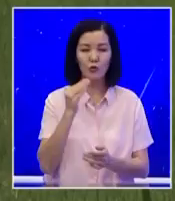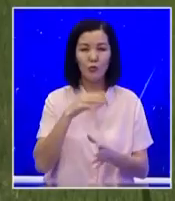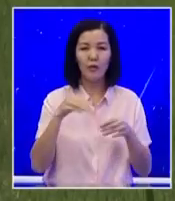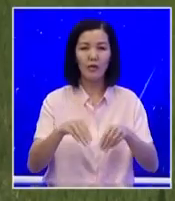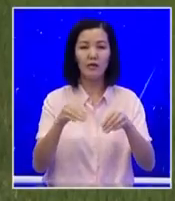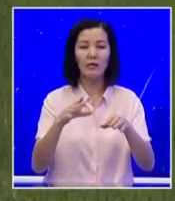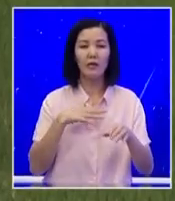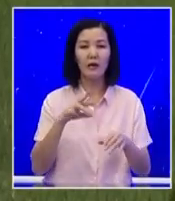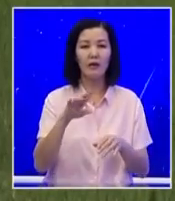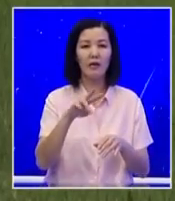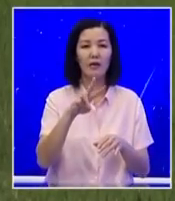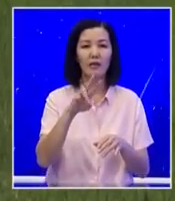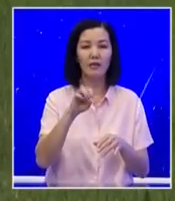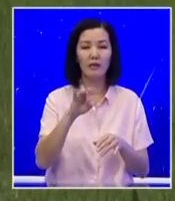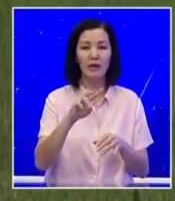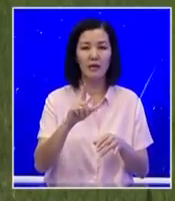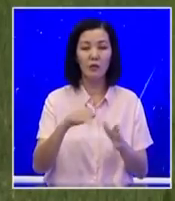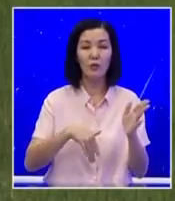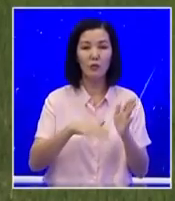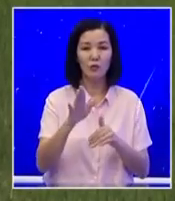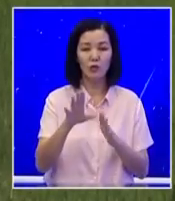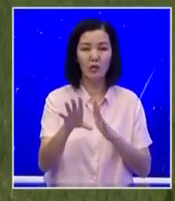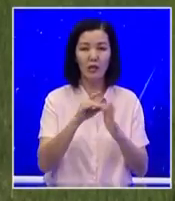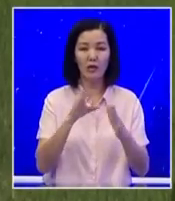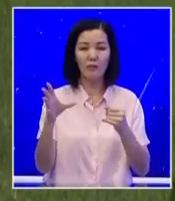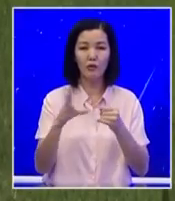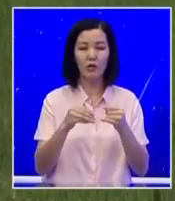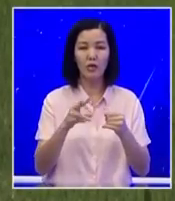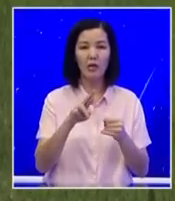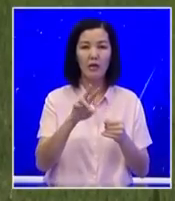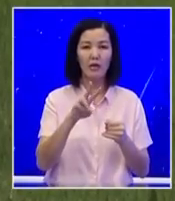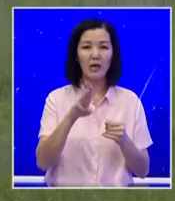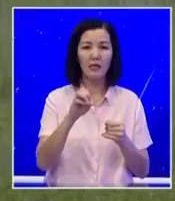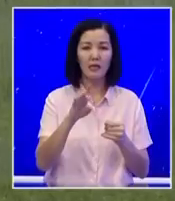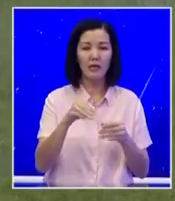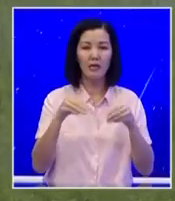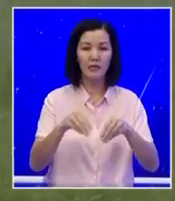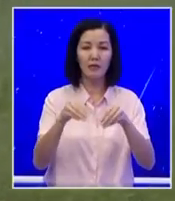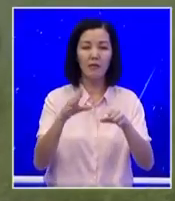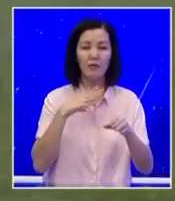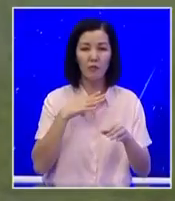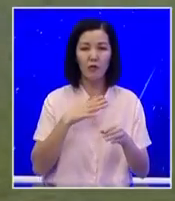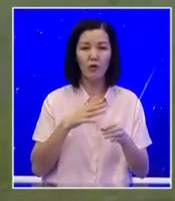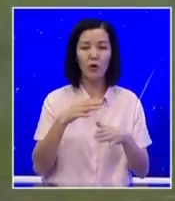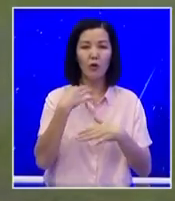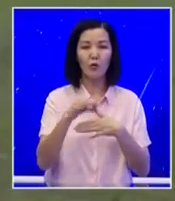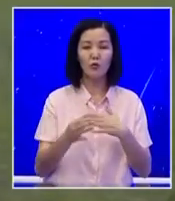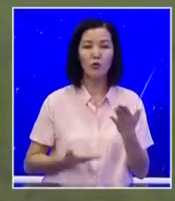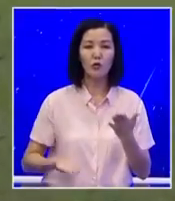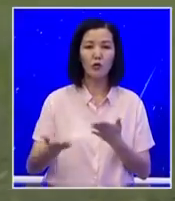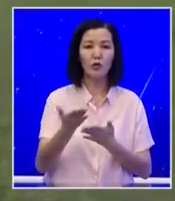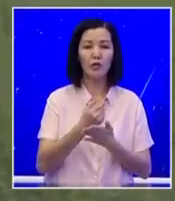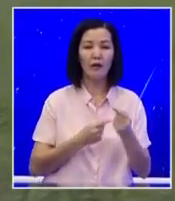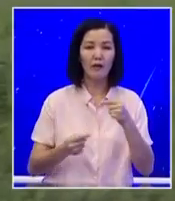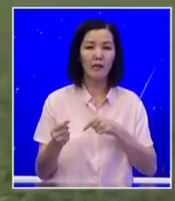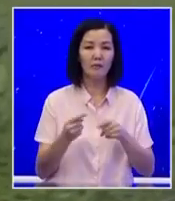көрсеткіш Янтар сорты көрсетті. Сондықтан мына алқапқа тек осы тұқым түрі себіліп отыр. Күзгі науқанда